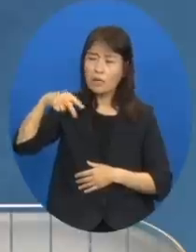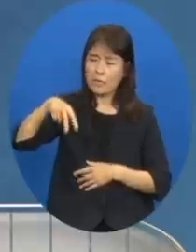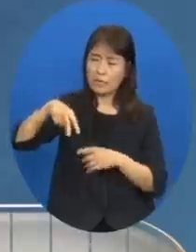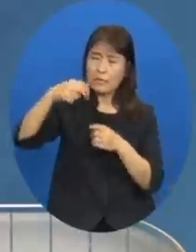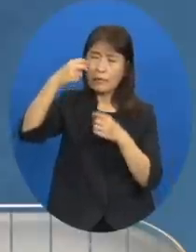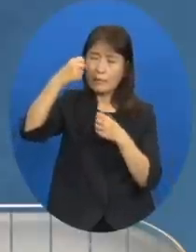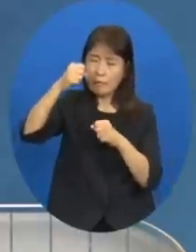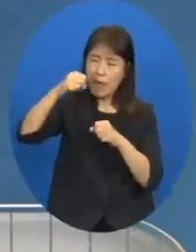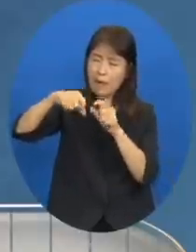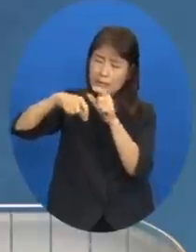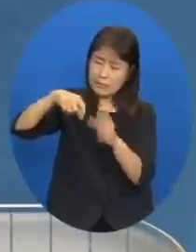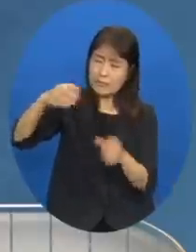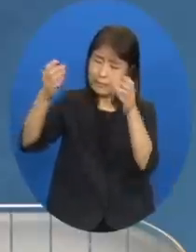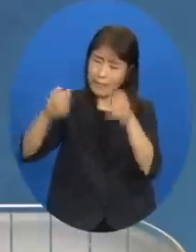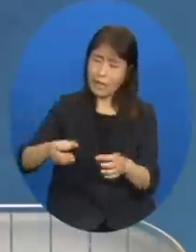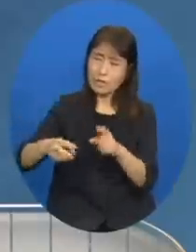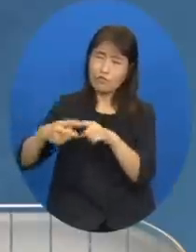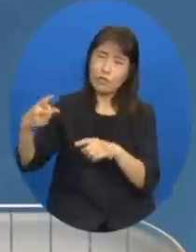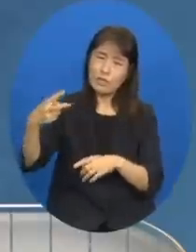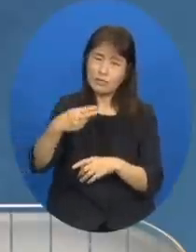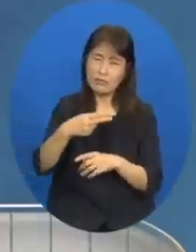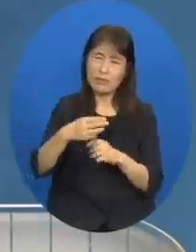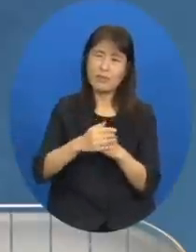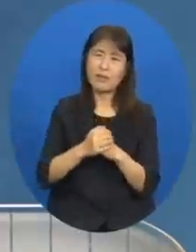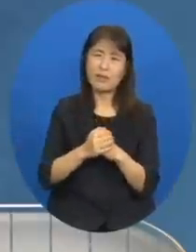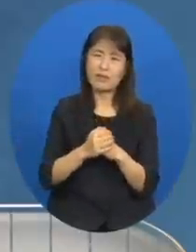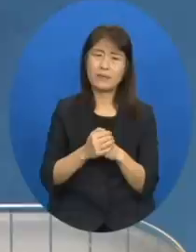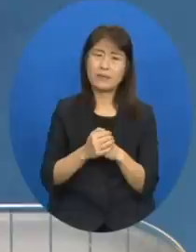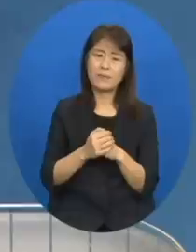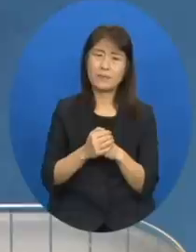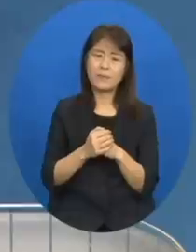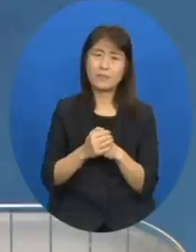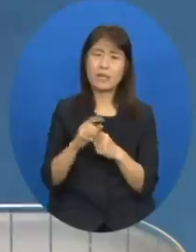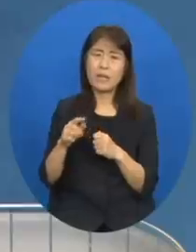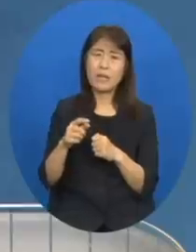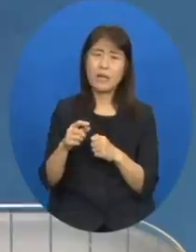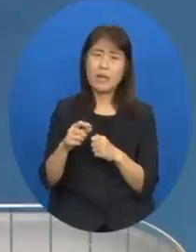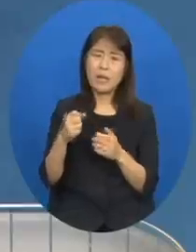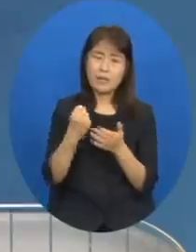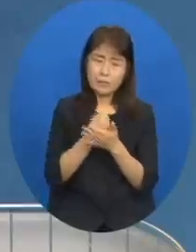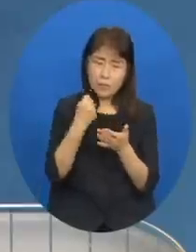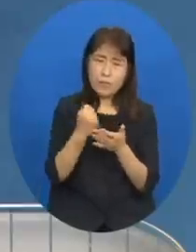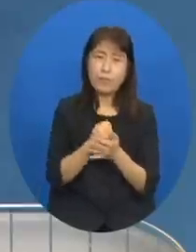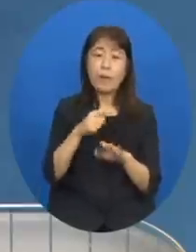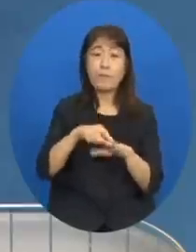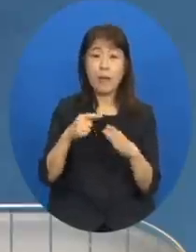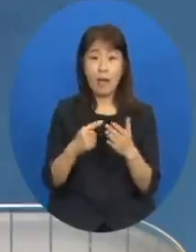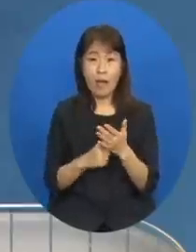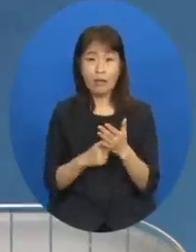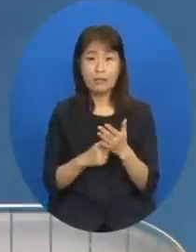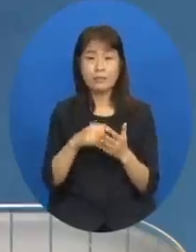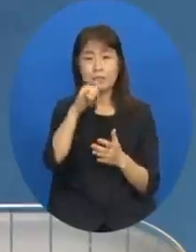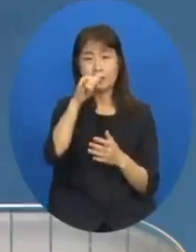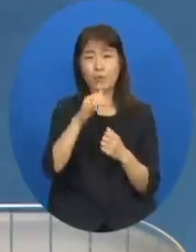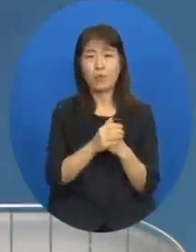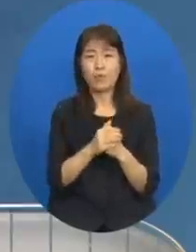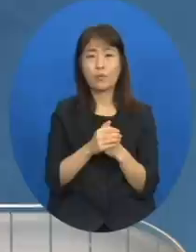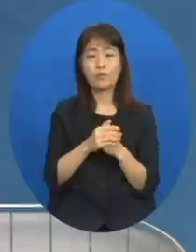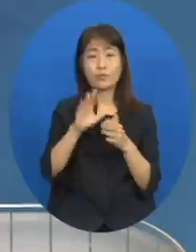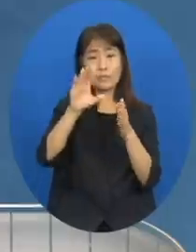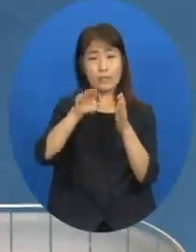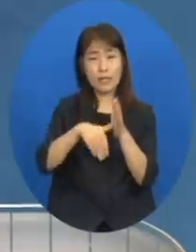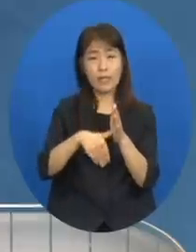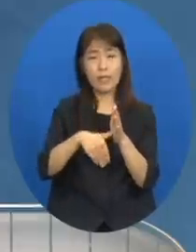그런 마음에 아쉬움도 섭섭함도 함께 있어요 자 그때 그분은